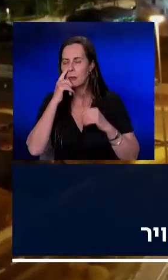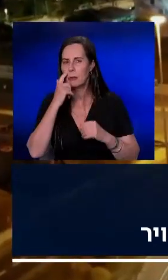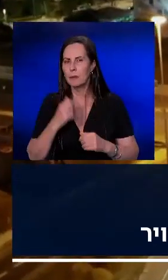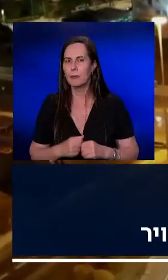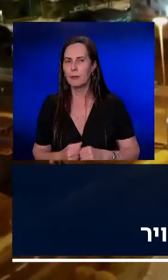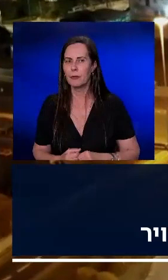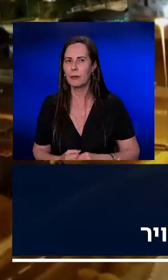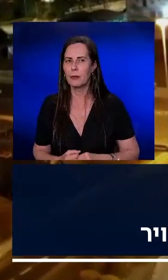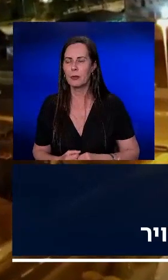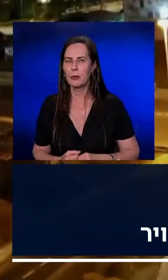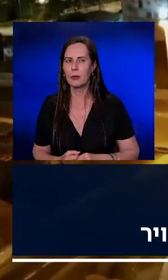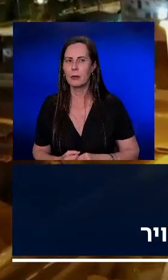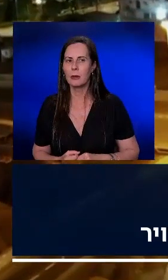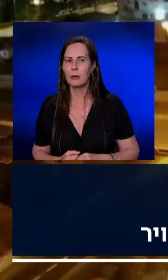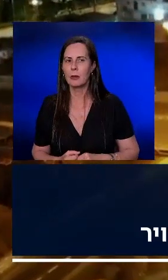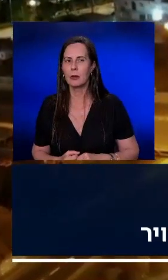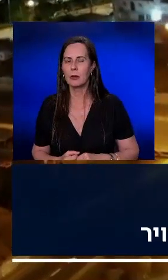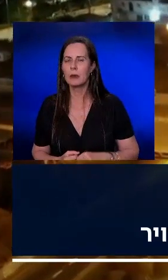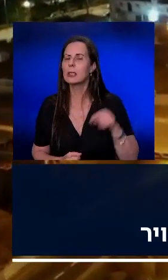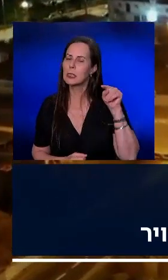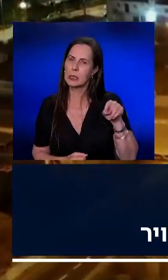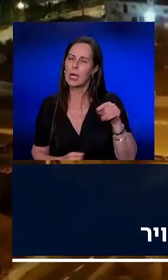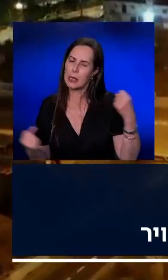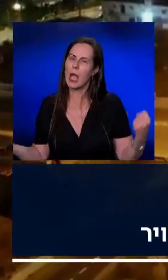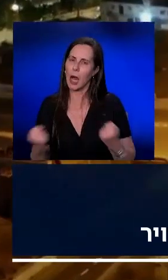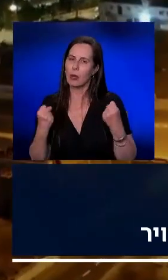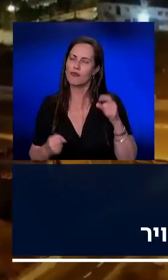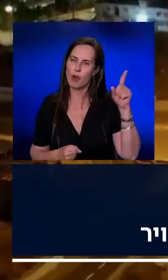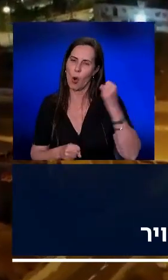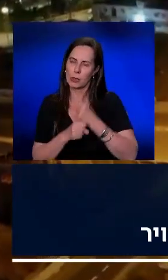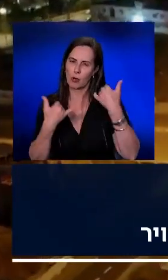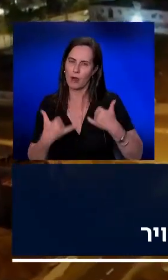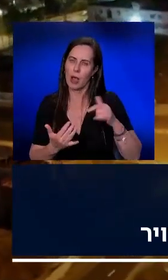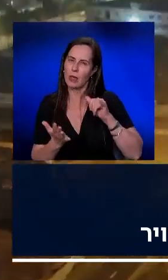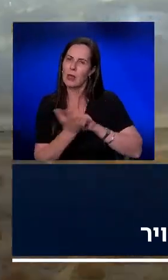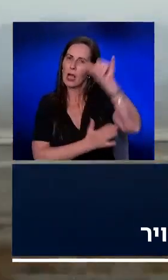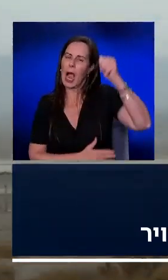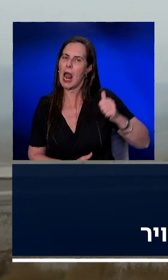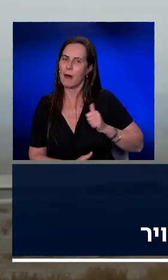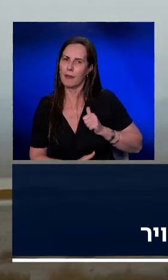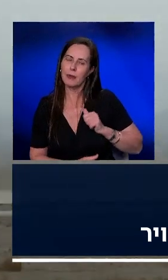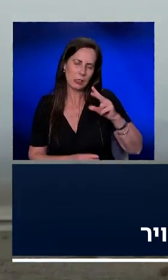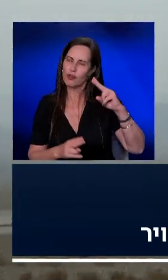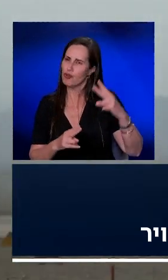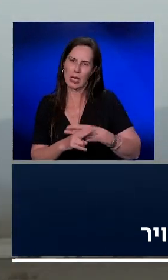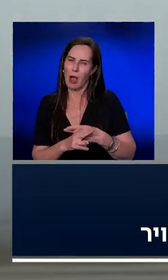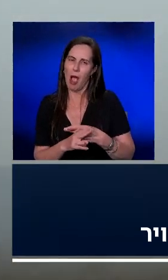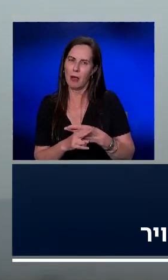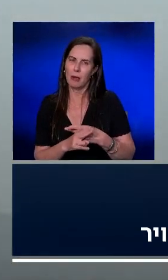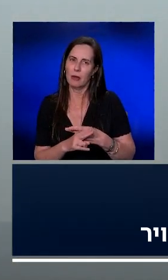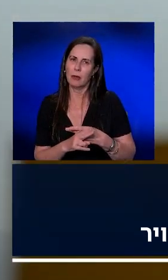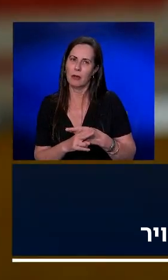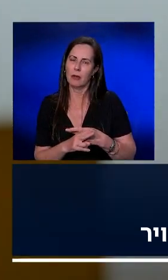אז ככל הנראה, מדובר בתרגיל שמבצע חיל האוויר, תרגיל שגרתי לחלוטין, צריכים